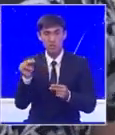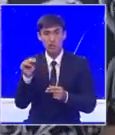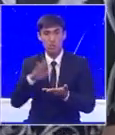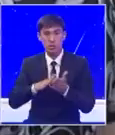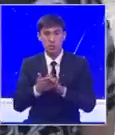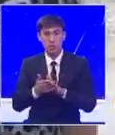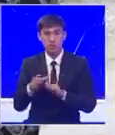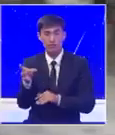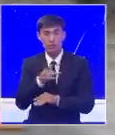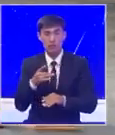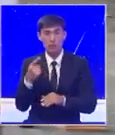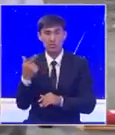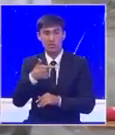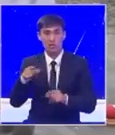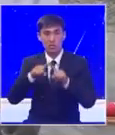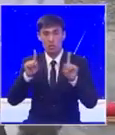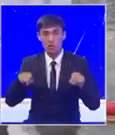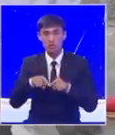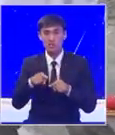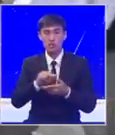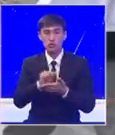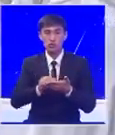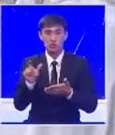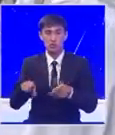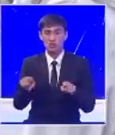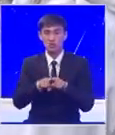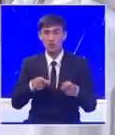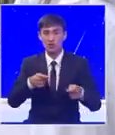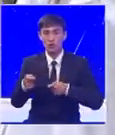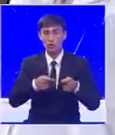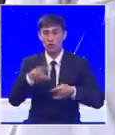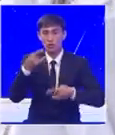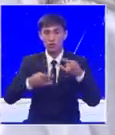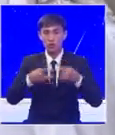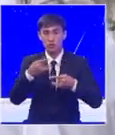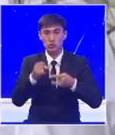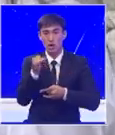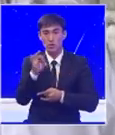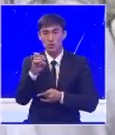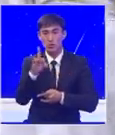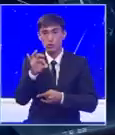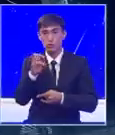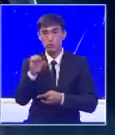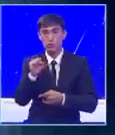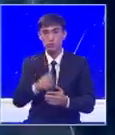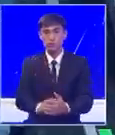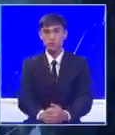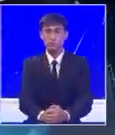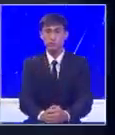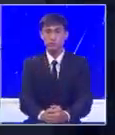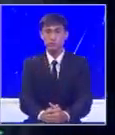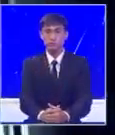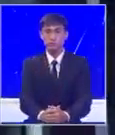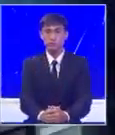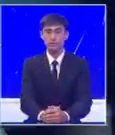ситуациях в регионе. Одну из грамот получил и корреспондент, а также ведущая телеканала ЖИЦУ Айсулу Жандосова.